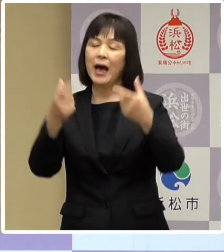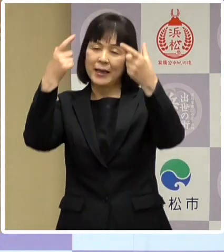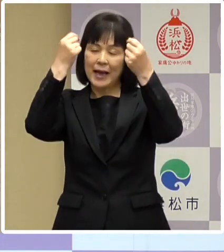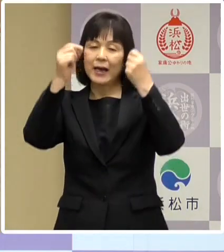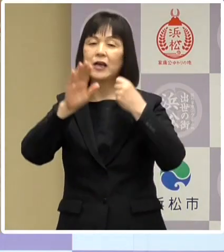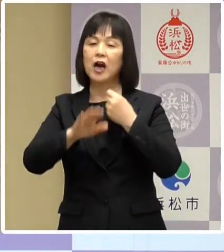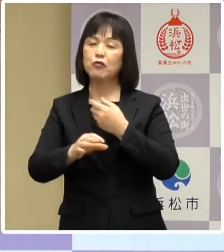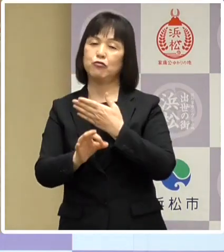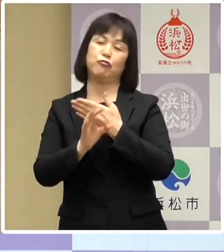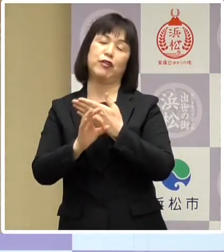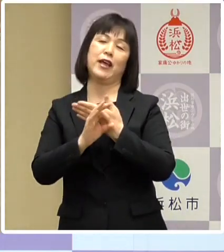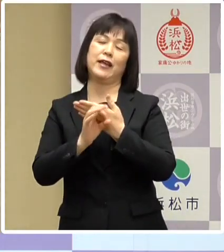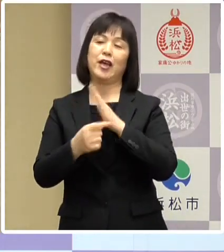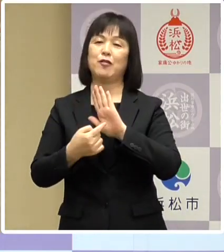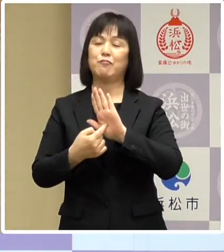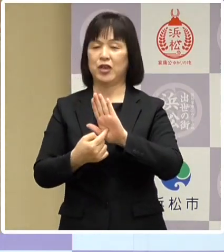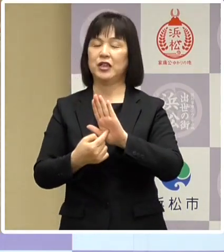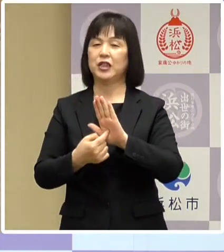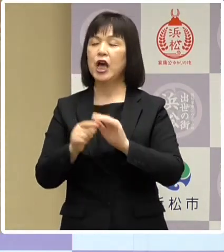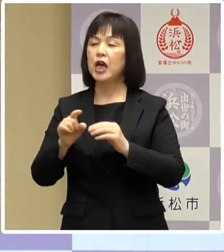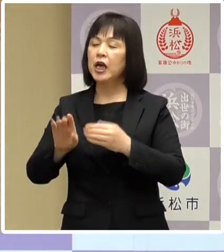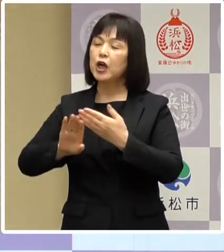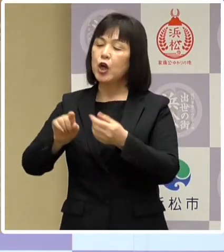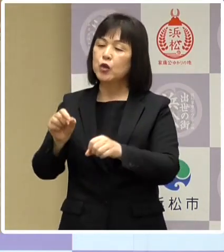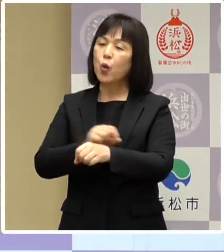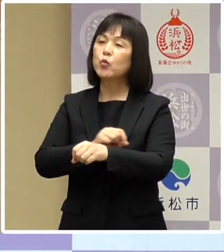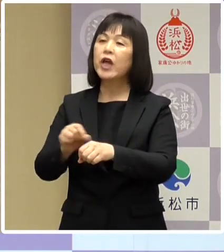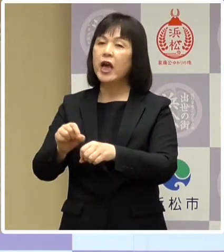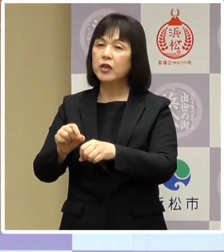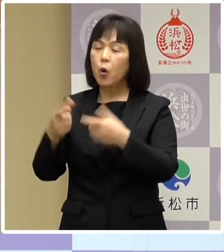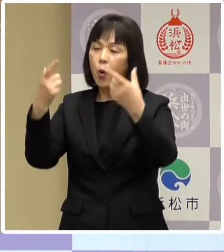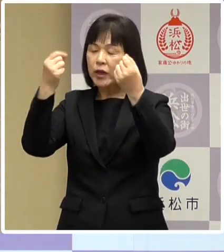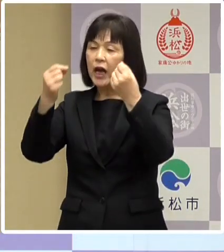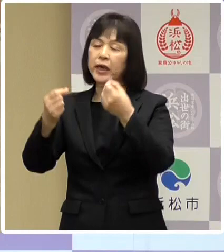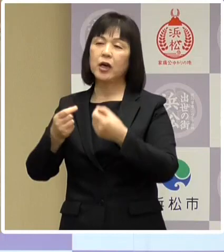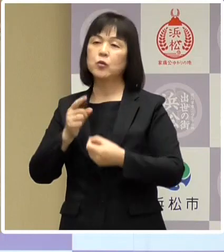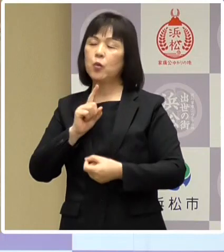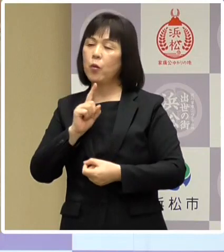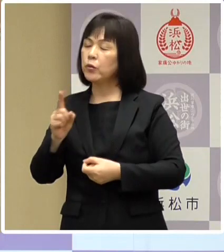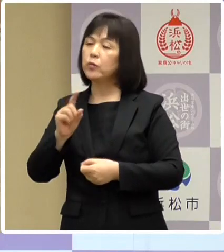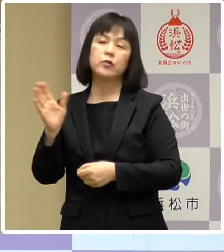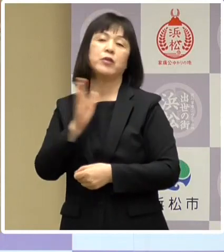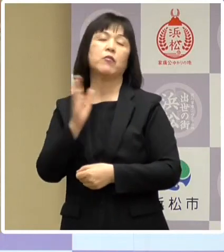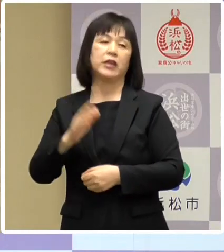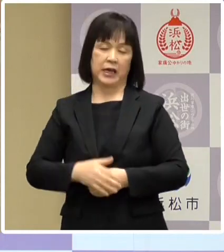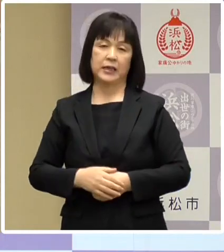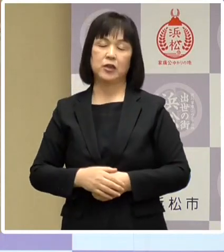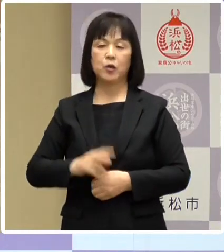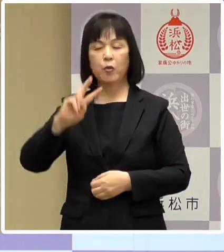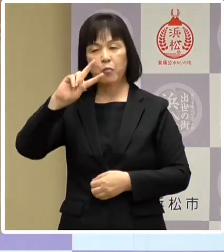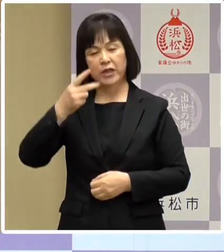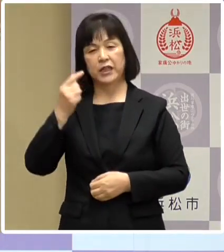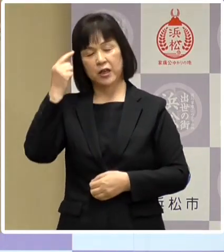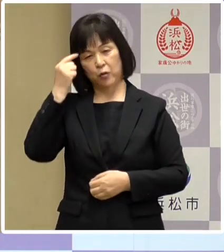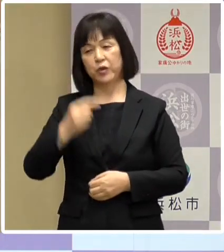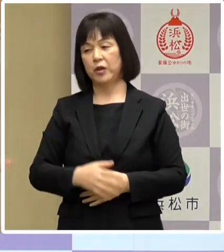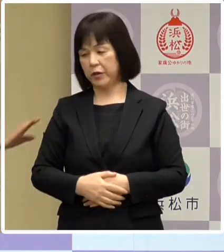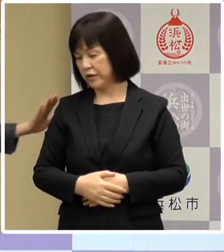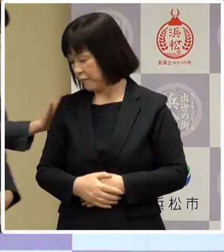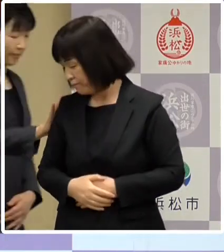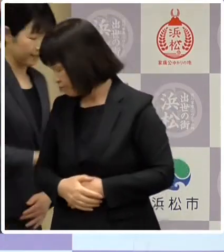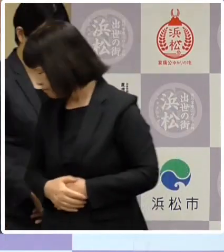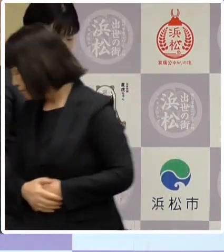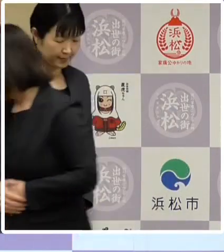して、まあ、特定の大学を揶揄したものでございますので、まあ、そこは発言の趣旨をですね、ご理解いただければというふうに思います。